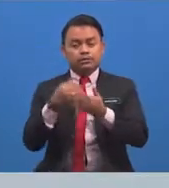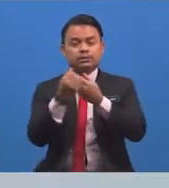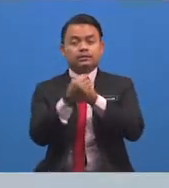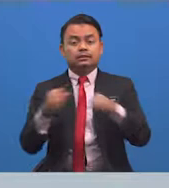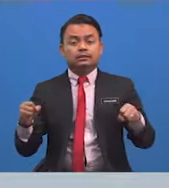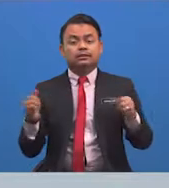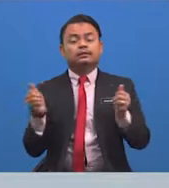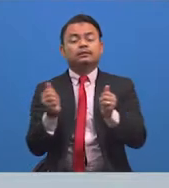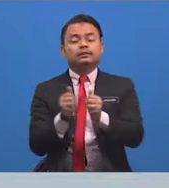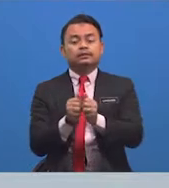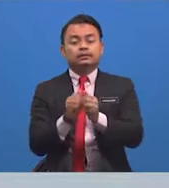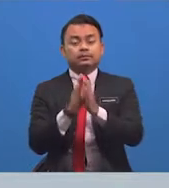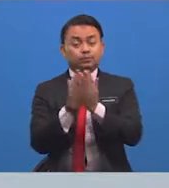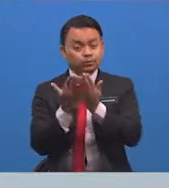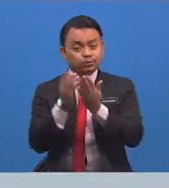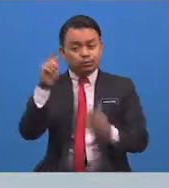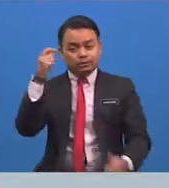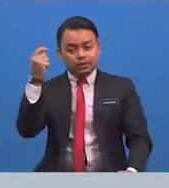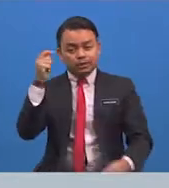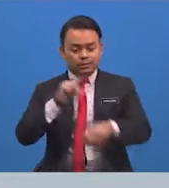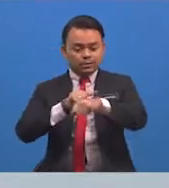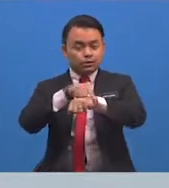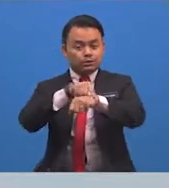dengan buku teks geografi tingkatan 2,